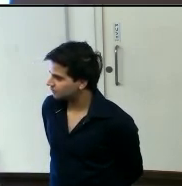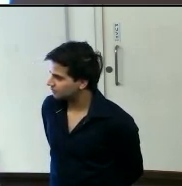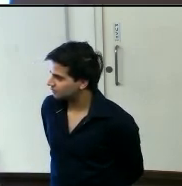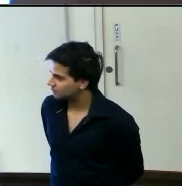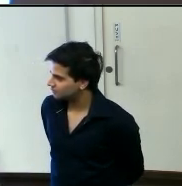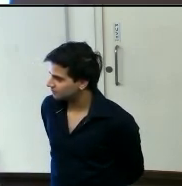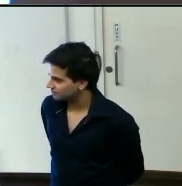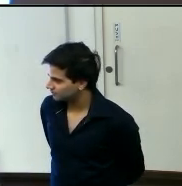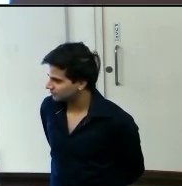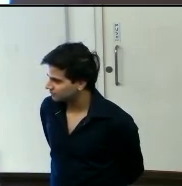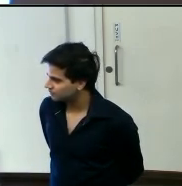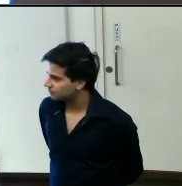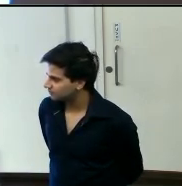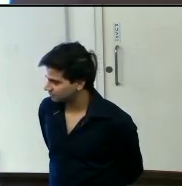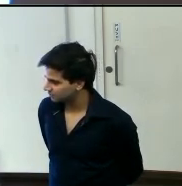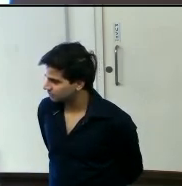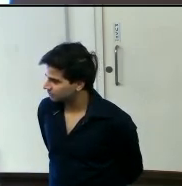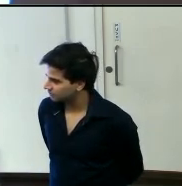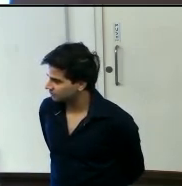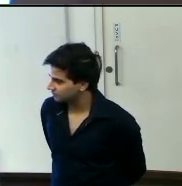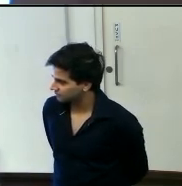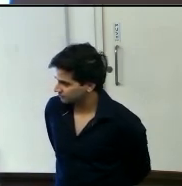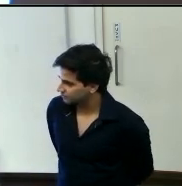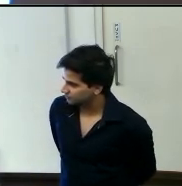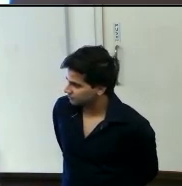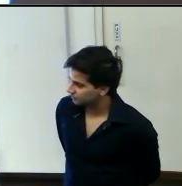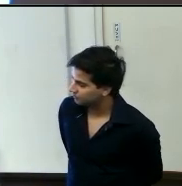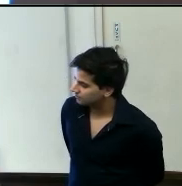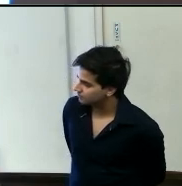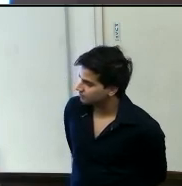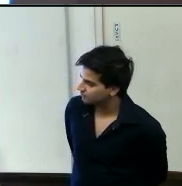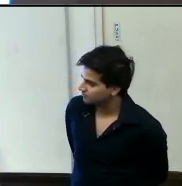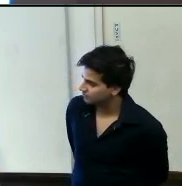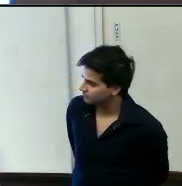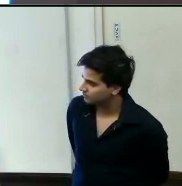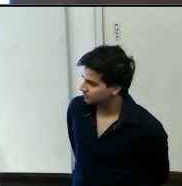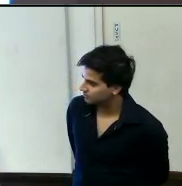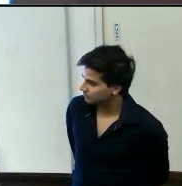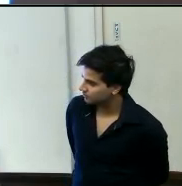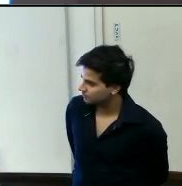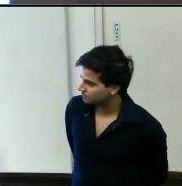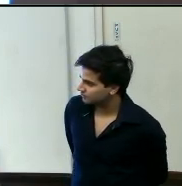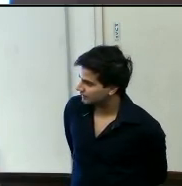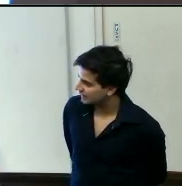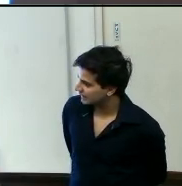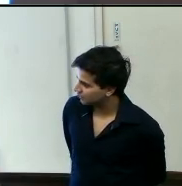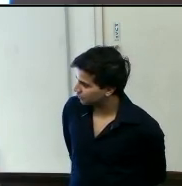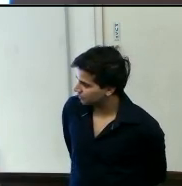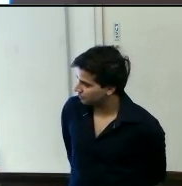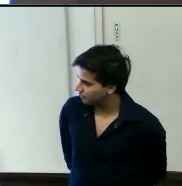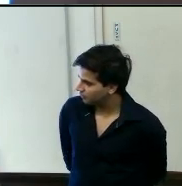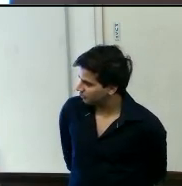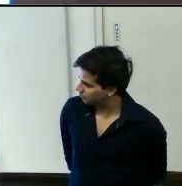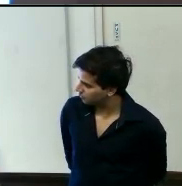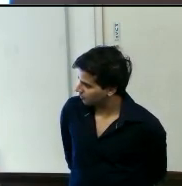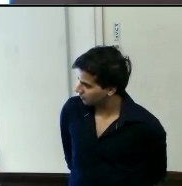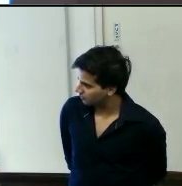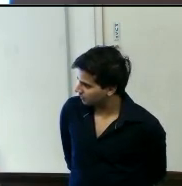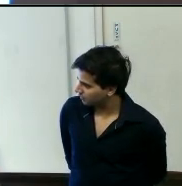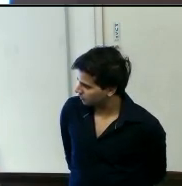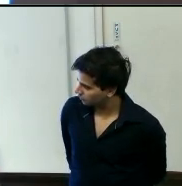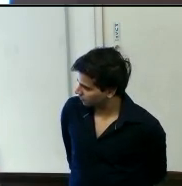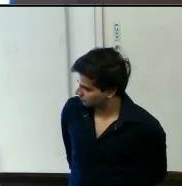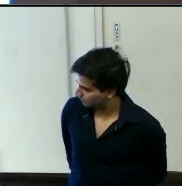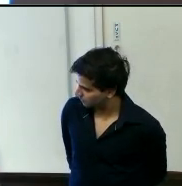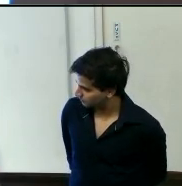ಸಿಕ್ಕಾಕೊಂಡ್ಬಿಡ್ತೀವಿ. ಇವಾಗ ನಾವು ಪೋರ್ಟ್ರೇಟ್ ಮಾಡ್ತೀವಿ, ಪೋರ್ಟ್ರೇಟ್ ನಾನು ಮಾಡುವಾಗ ಇದು ಇನ್ನೂ ಪೋರ್ಟ್ರೇಟ್ಗಳು ಲೈಫ್ ಸ್ಟಡಿ ಮಾಡ್ತಾರೆ, ಆಯಿತಾ? ಸ್ಟಿಲ್